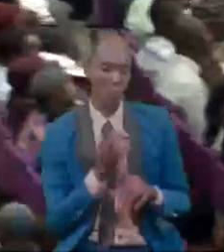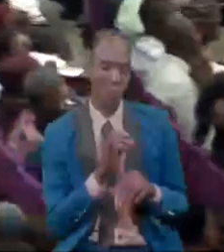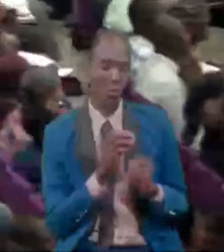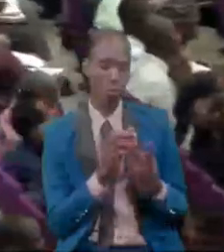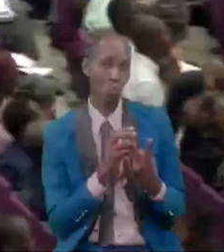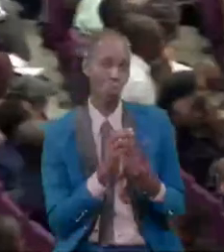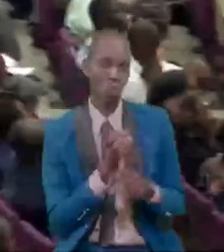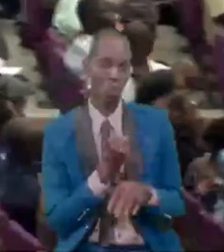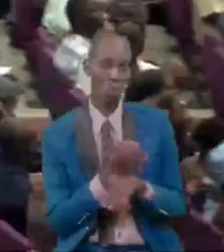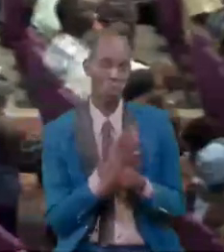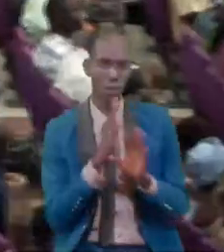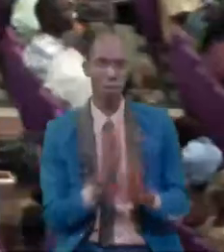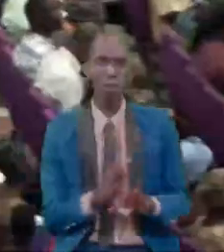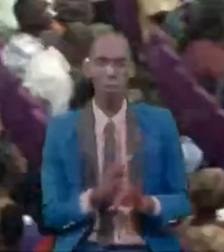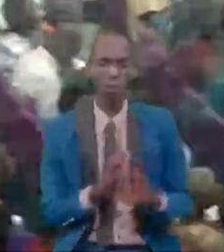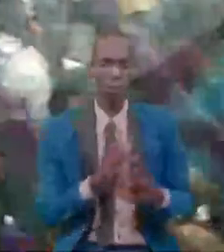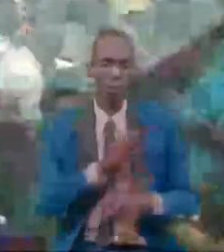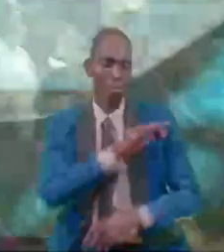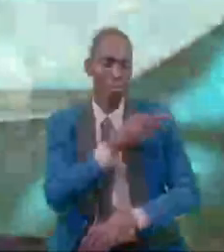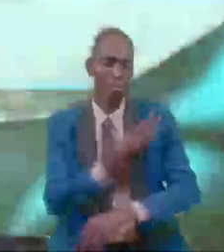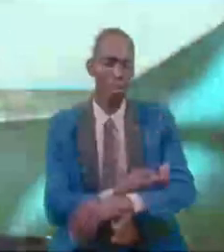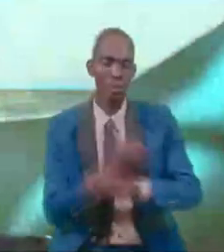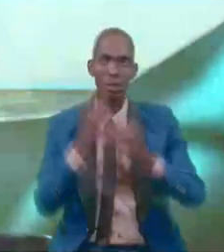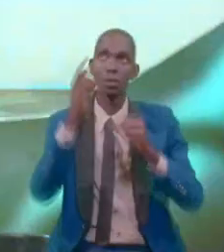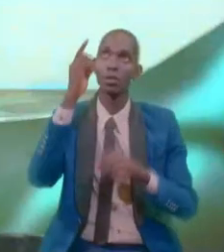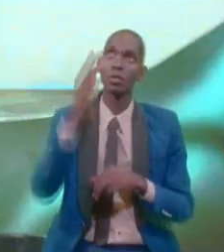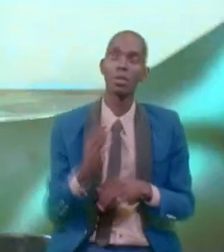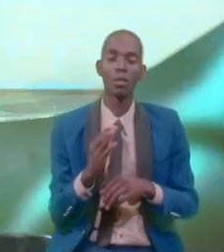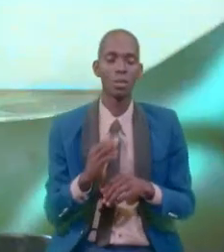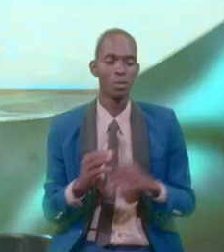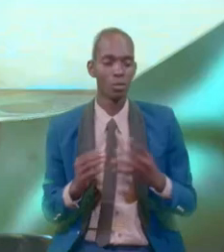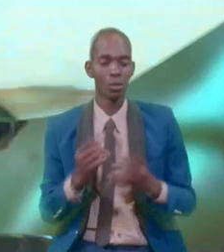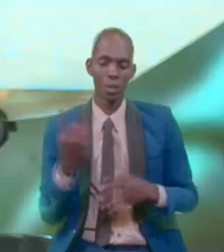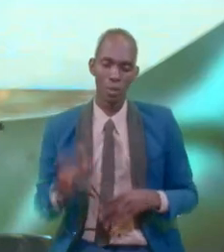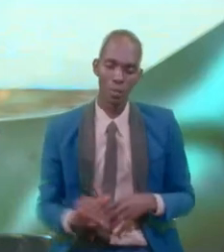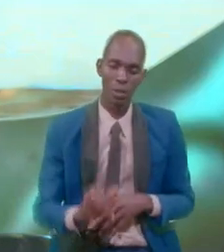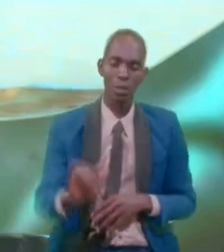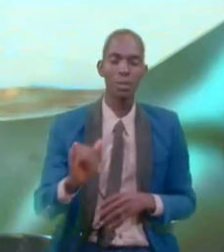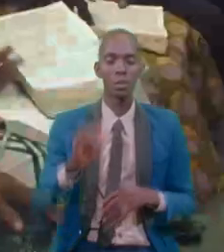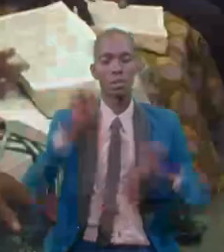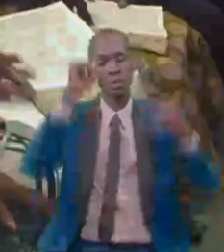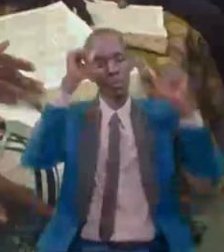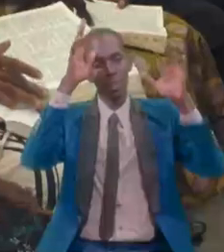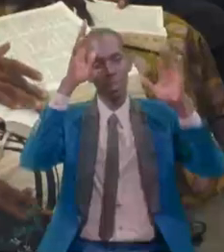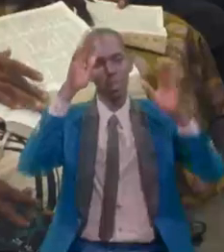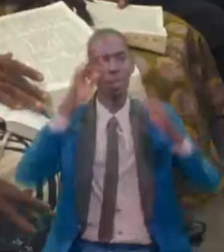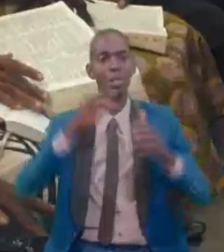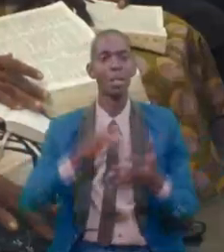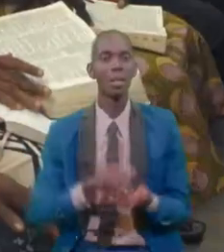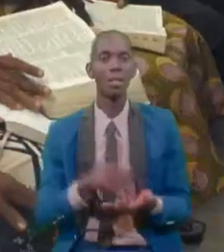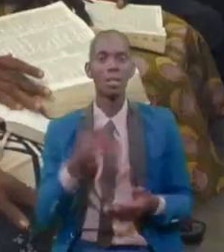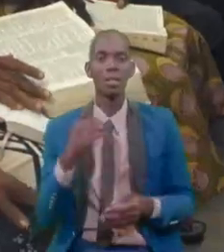Il est appelé conseiller, Dieu puissant, Père éternel. Dites-moi le reste. Prince